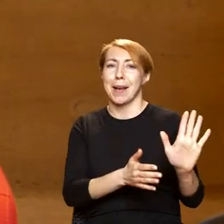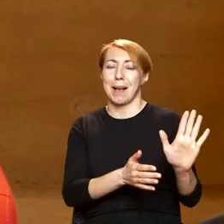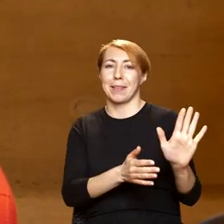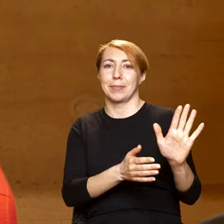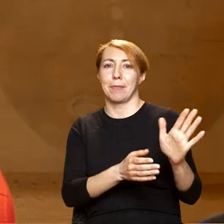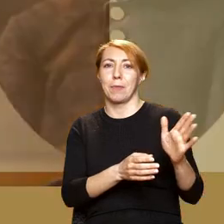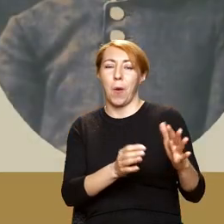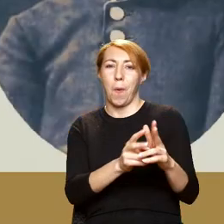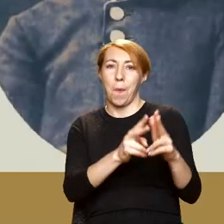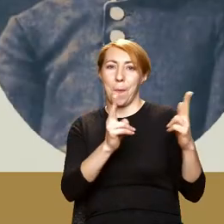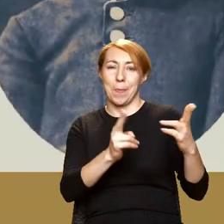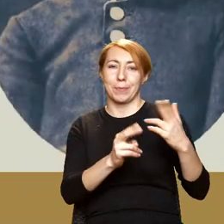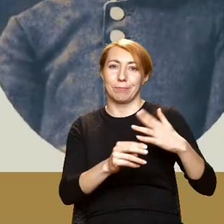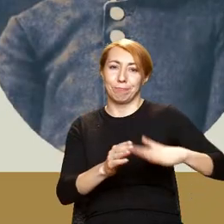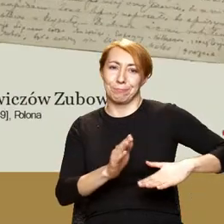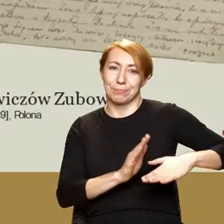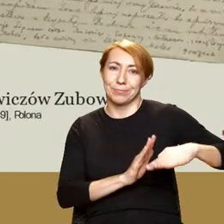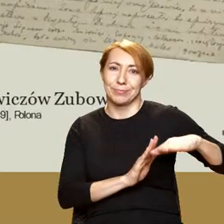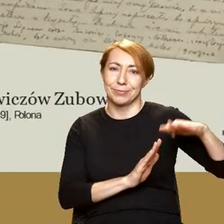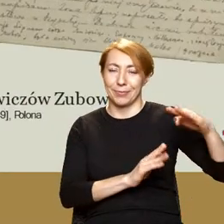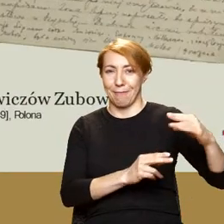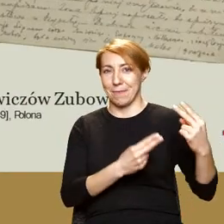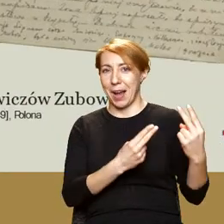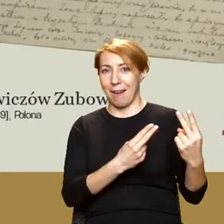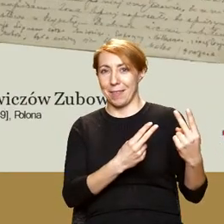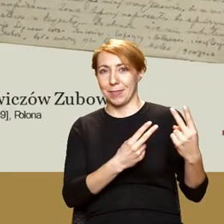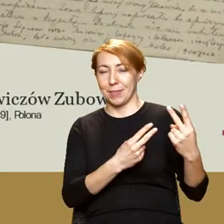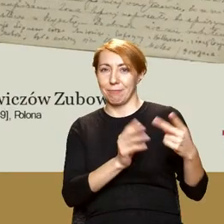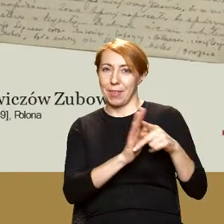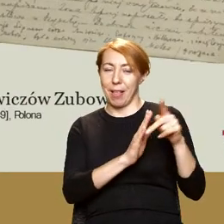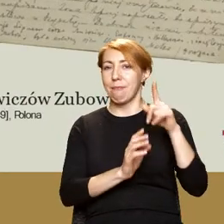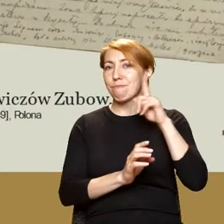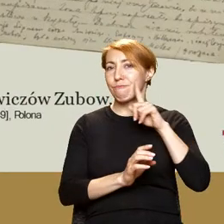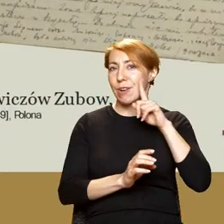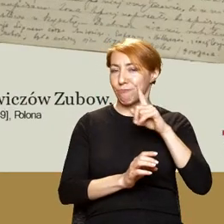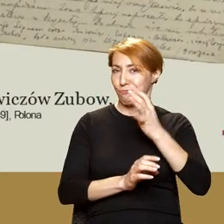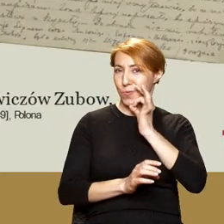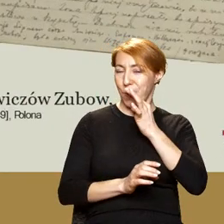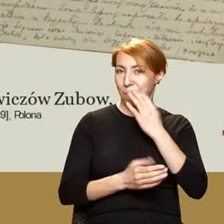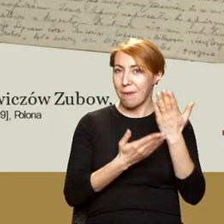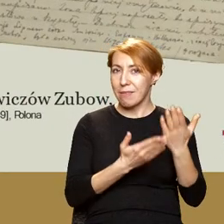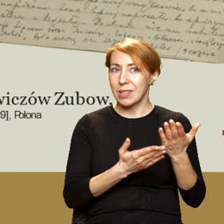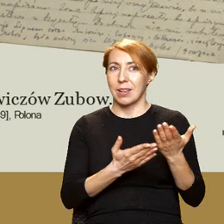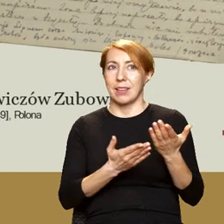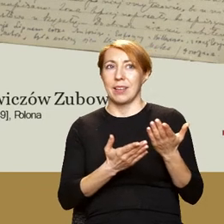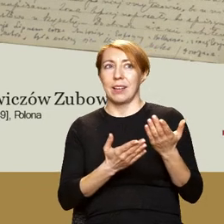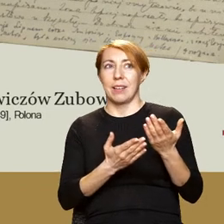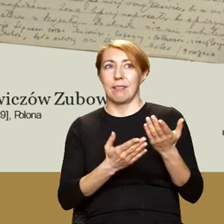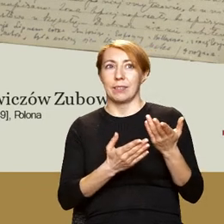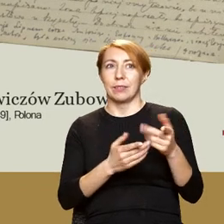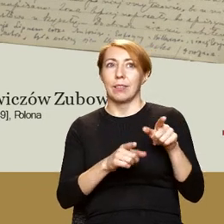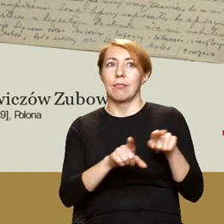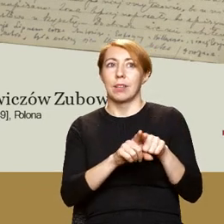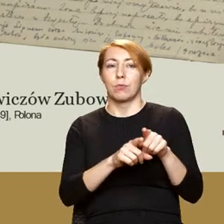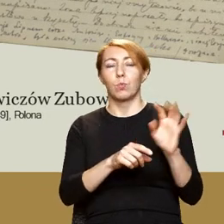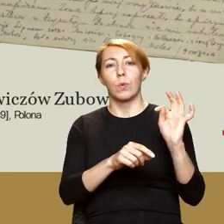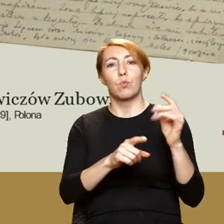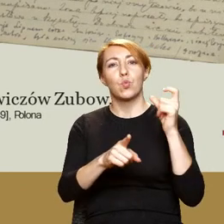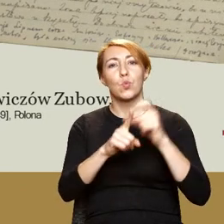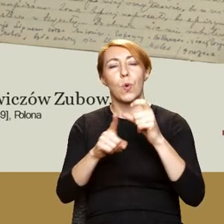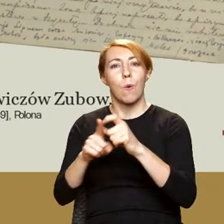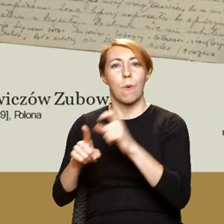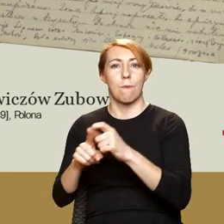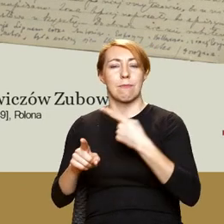jednak dojrzewania, czyli dość istotnym dla mężczyzny młodego, z zachowaniem jego słownictwa,